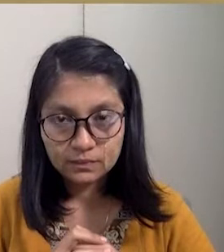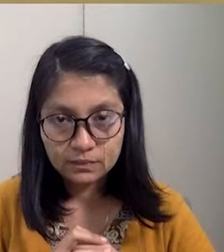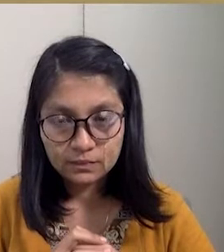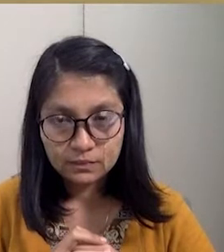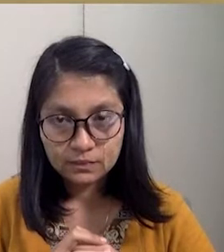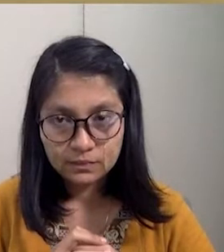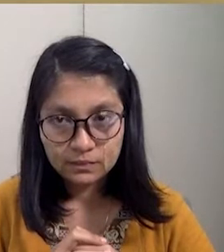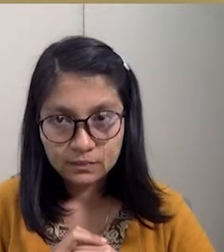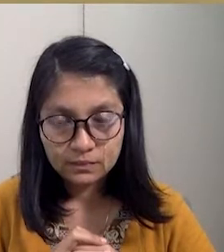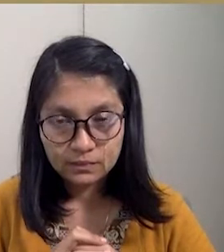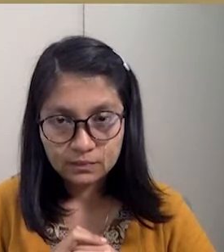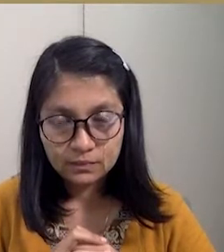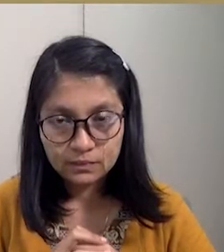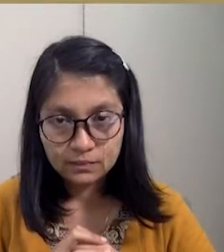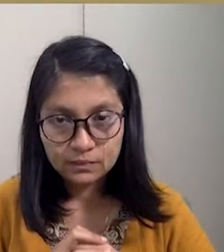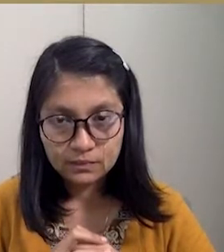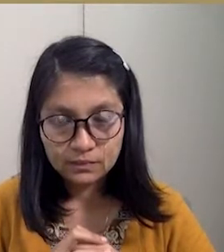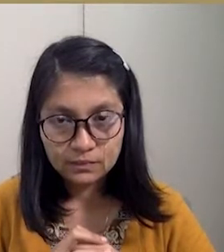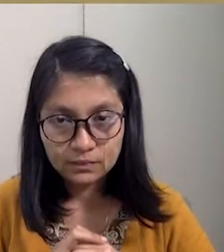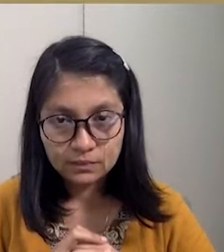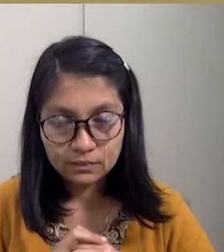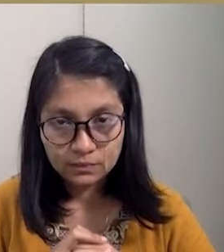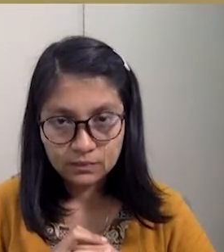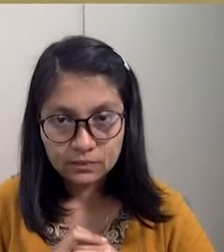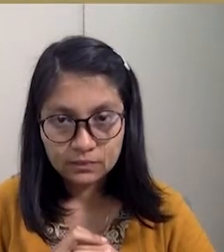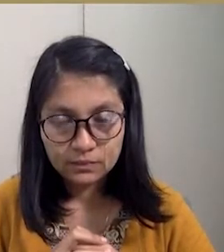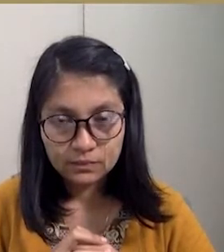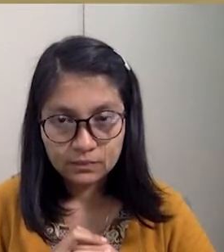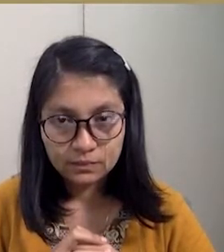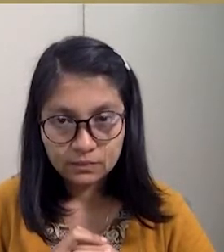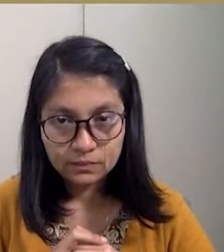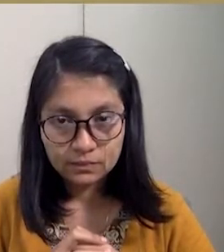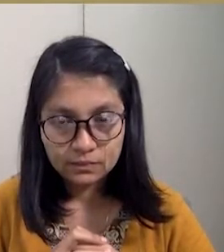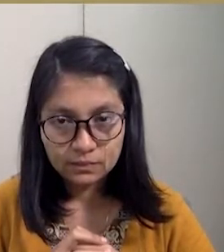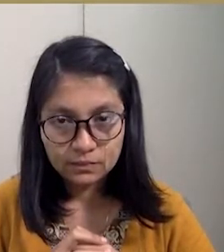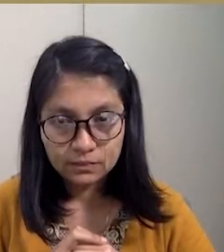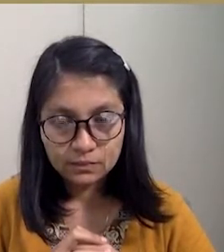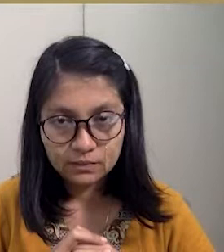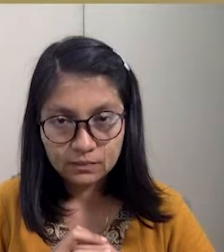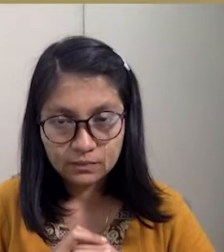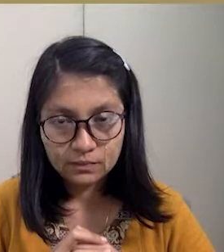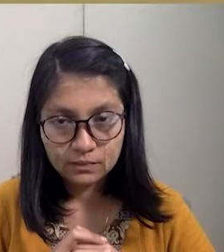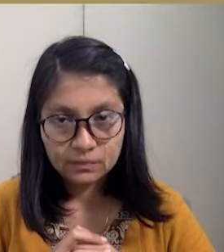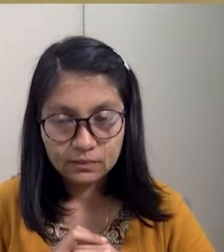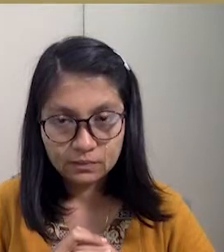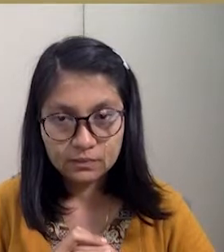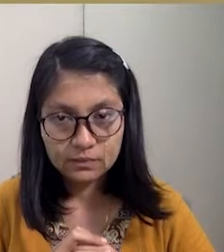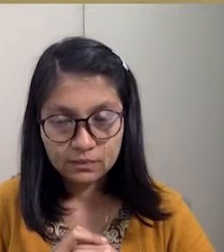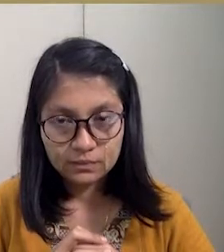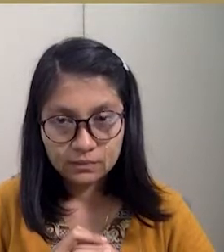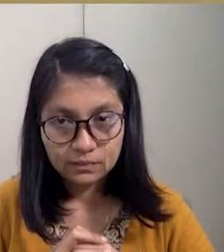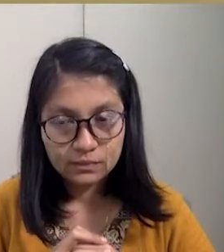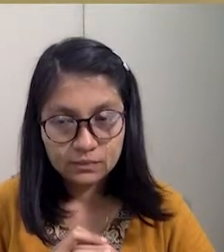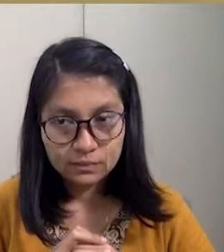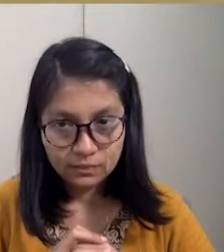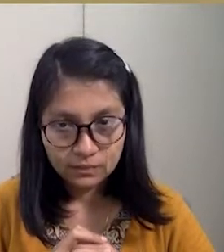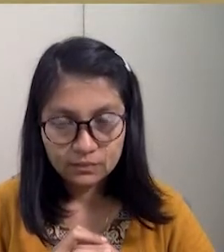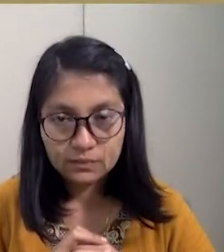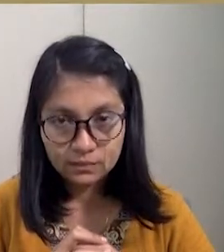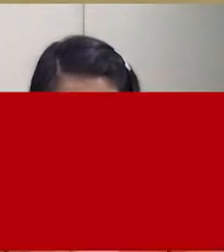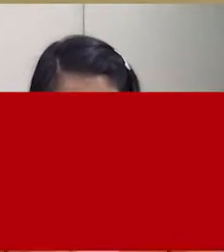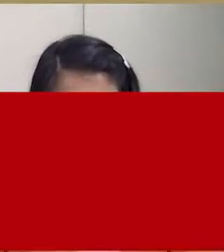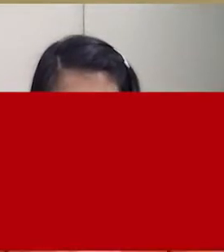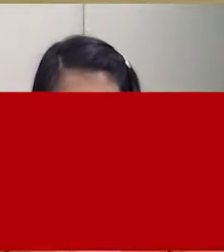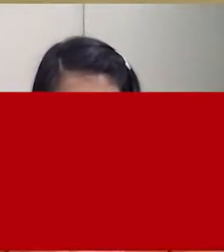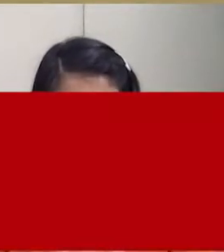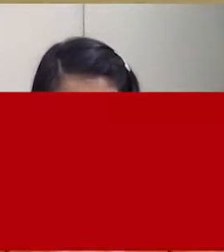စင်ရဲစင်ရဲလိုအပ်တဲ့အစီအစဉ်တွေကိုလုပ်လို့ရအောင်လို့ဒါကိုဟိုပါပေါ့ဒီ e-form ကိုဒီဟိုဖြည့်လို့ပြန်မဲ့လူတွေဖြည့်